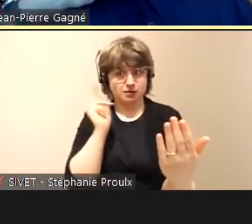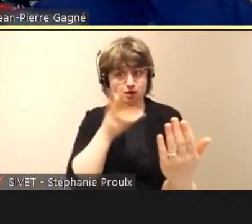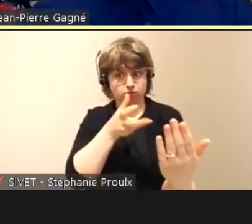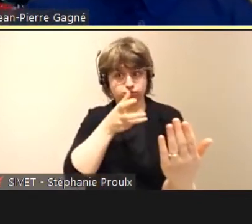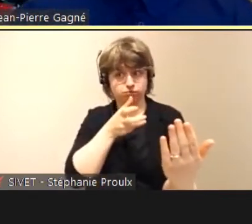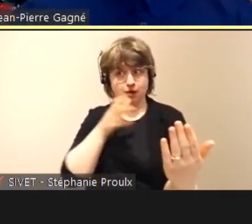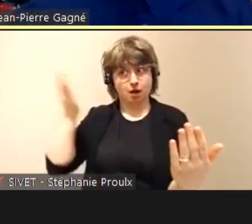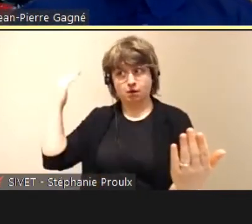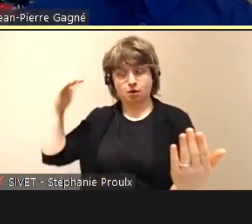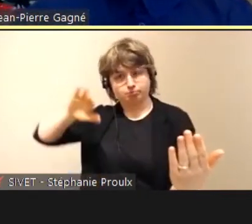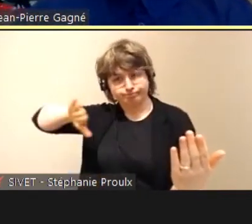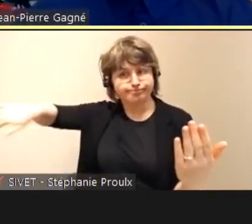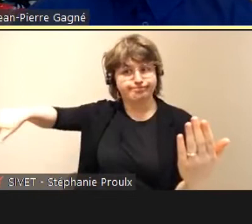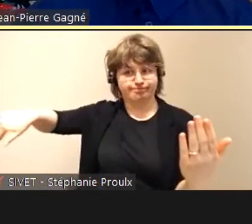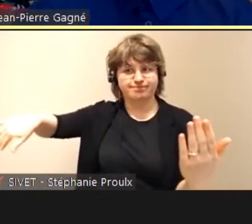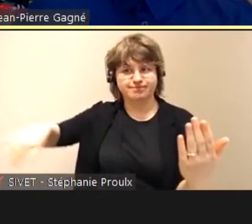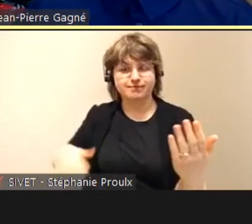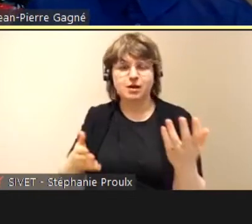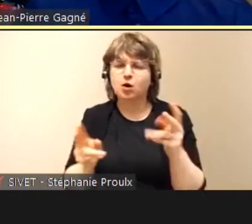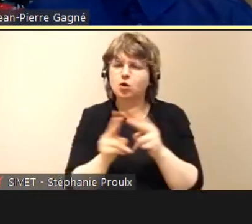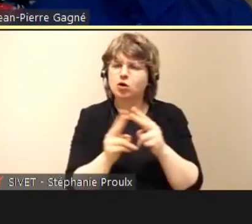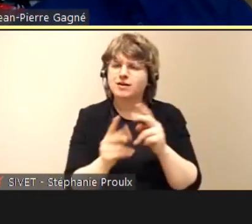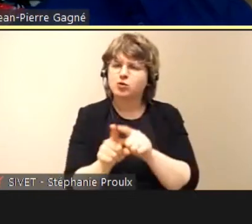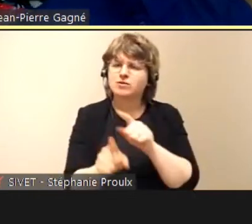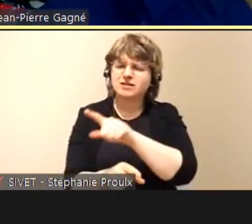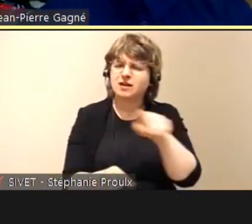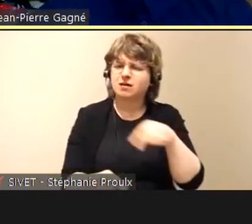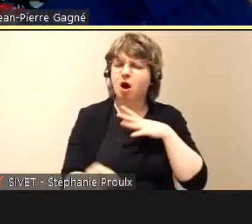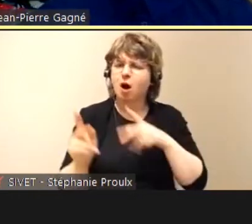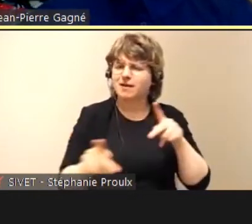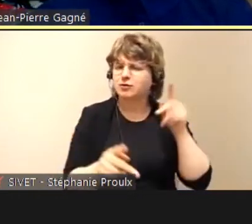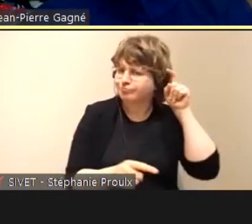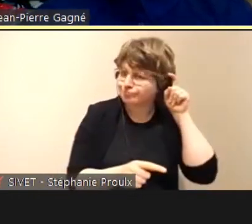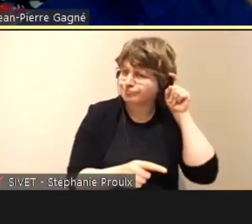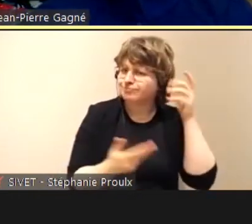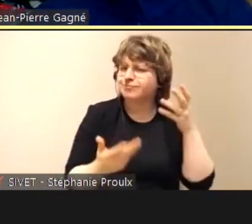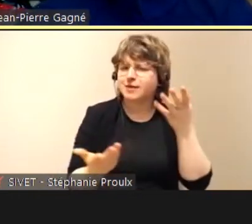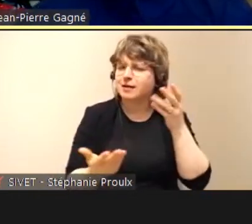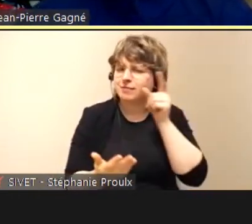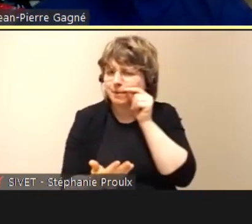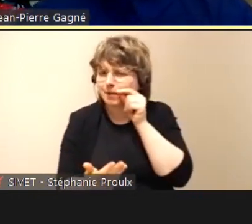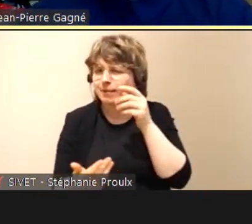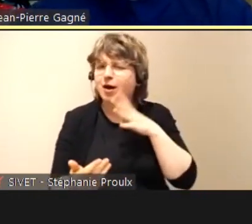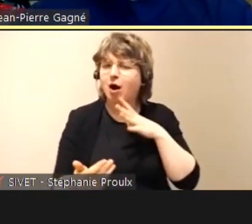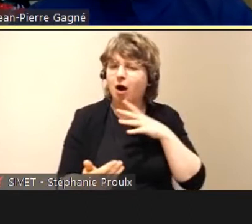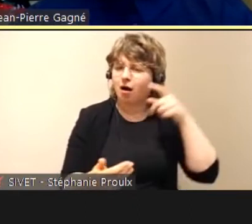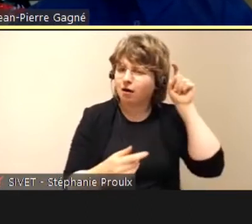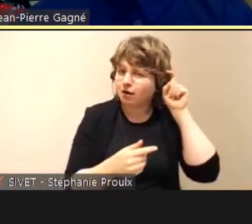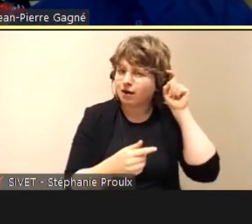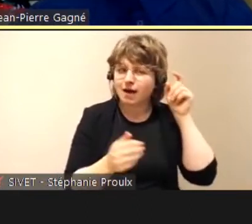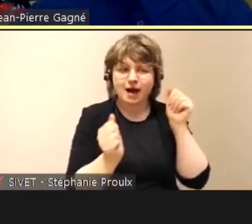de l'arrière. Il y a si vous connaissez des gens qui ont des aides auditives, vous avez probablement entendu des aides auditives qui